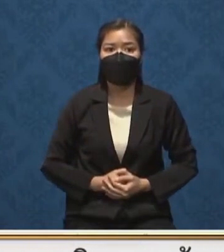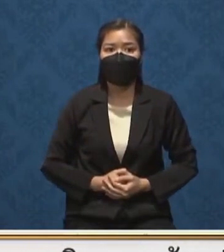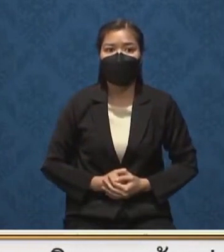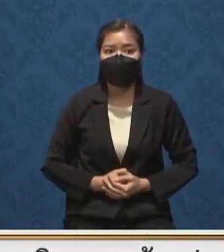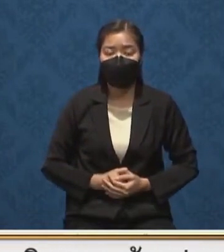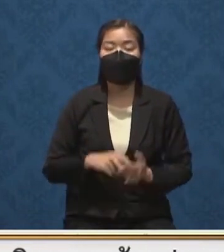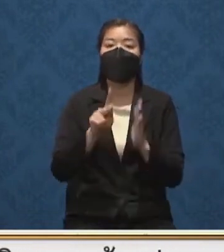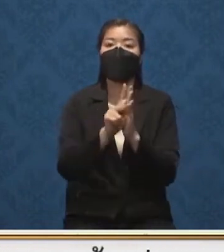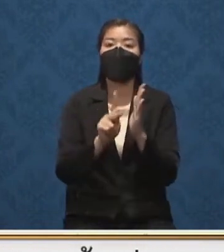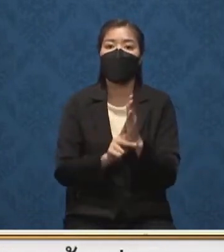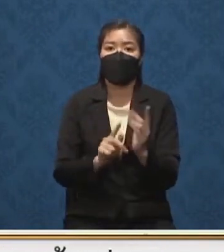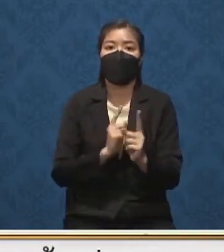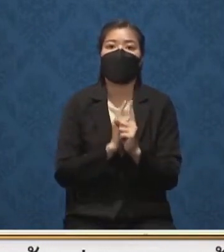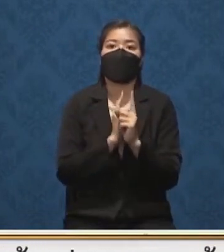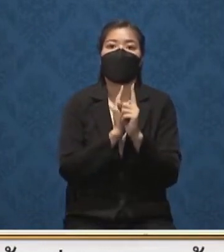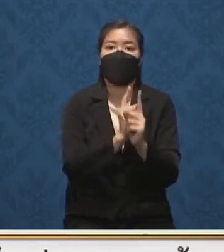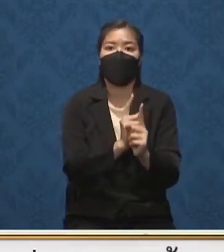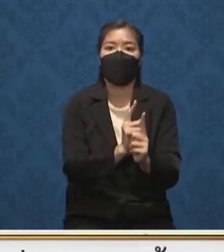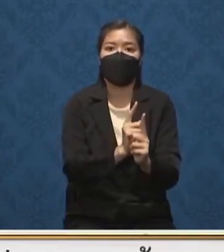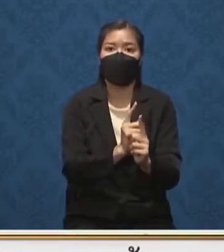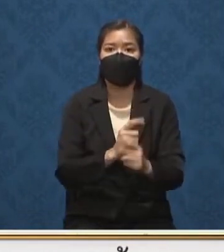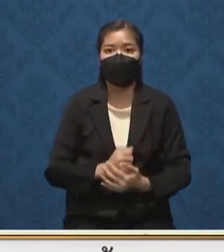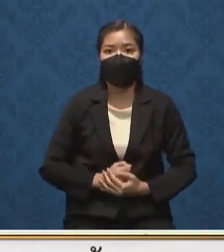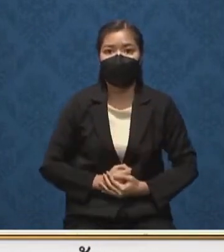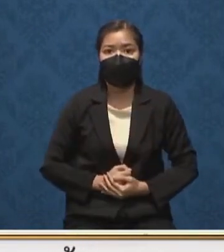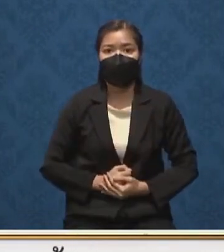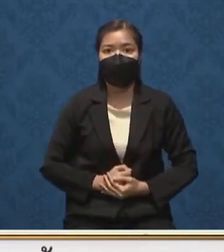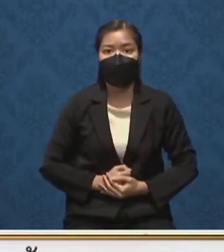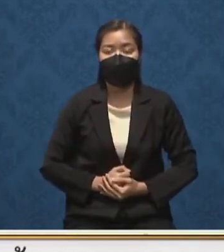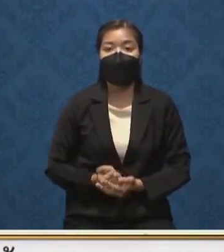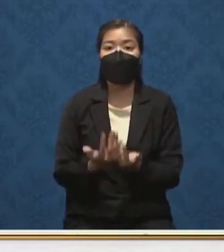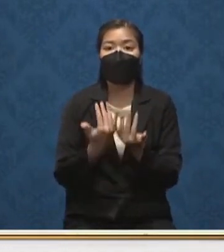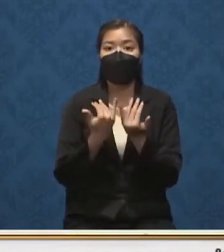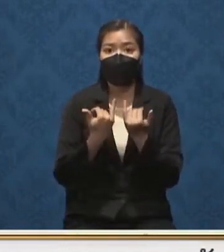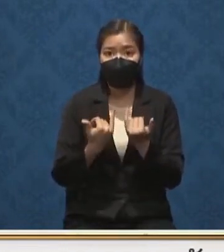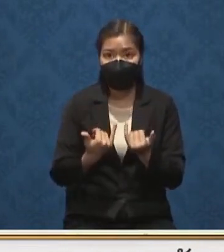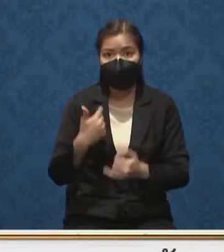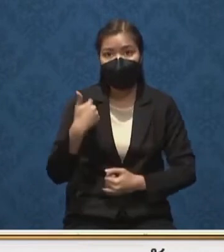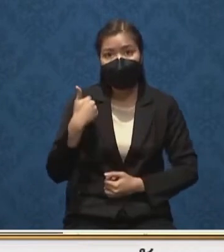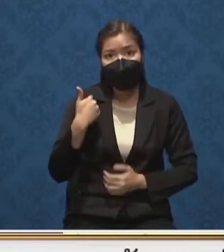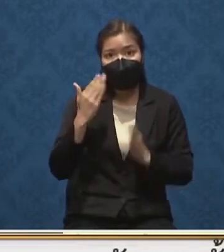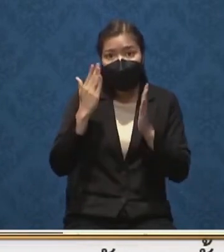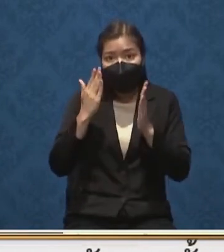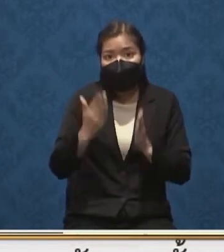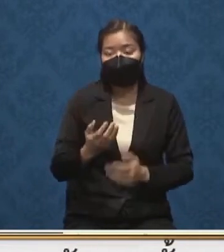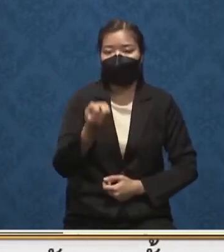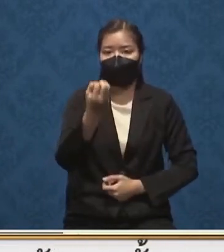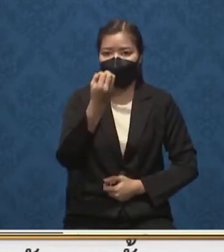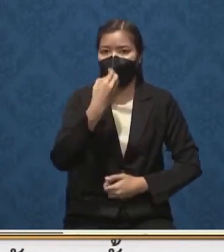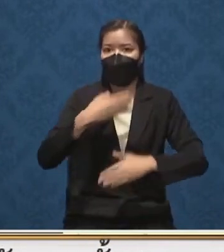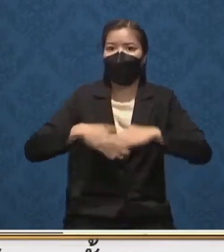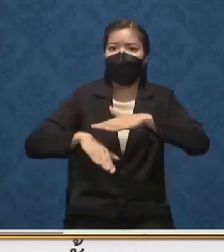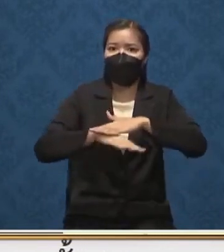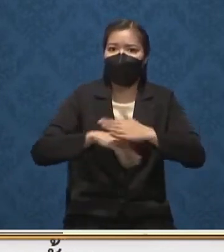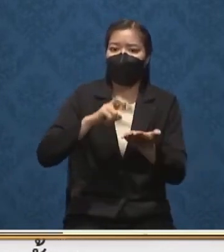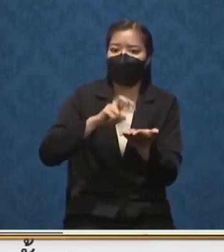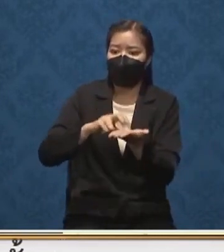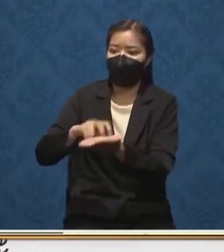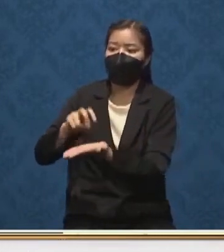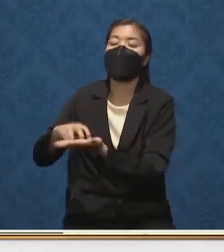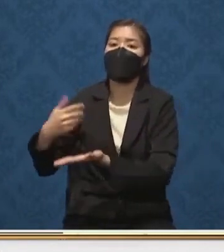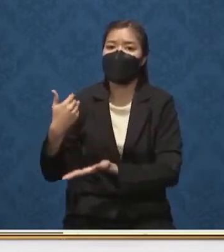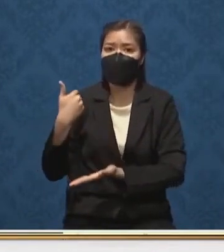ของกฎหมายนะครับขณะนี้มีผู้ที่อ้างว่ามีเอกสารสิทธิ์แล้วก็อยู่ที่